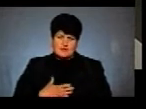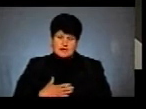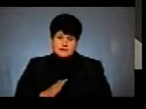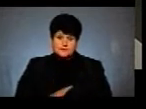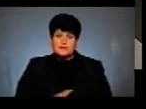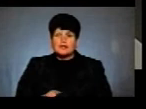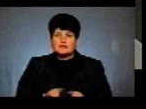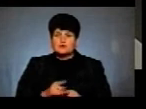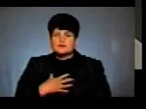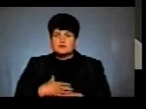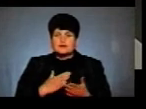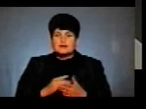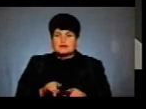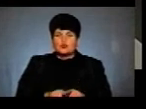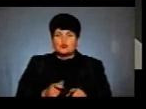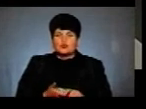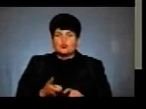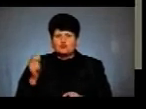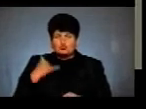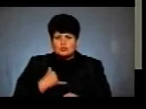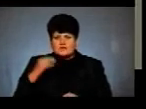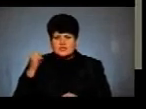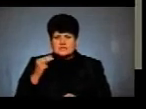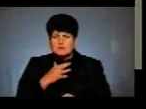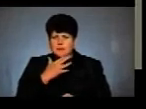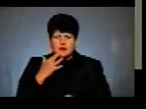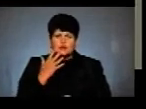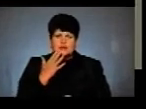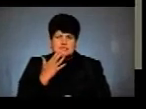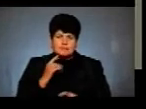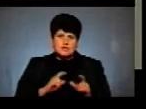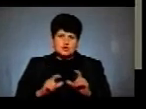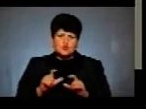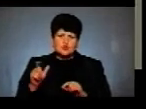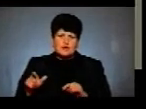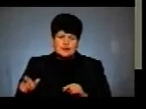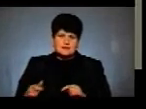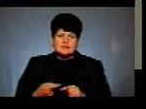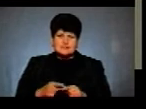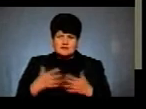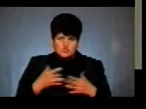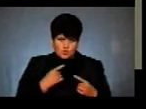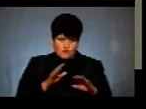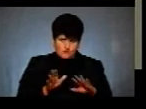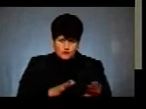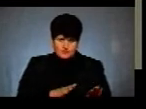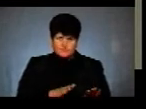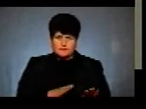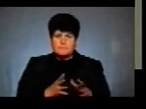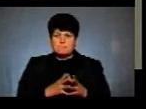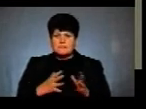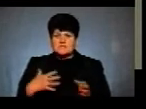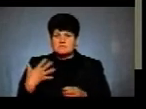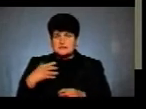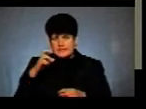Також важливо є те, що у нас навчається дуже багато іноземних студентів в Тернопільському медичному університеті, я вже про це говорив. Причому більше